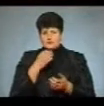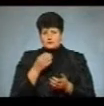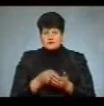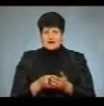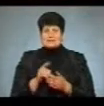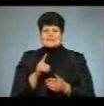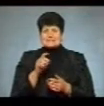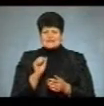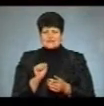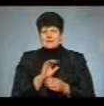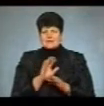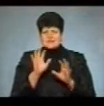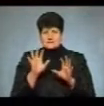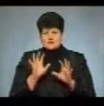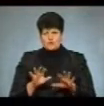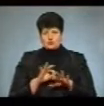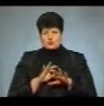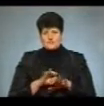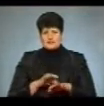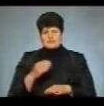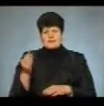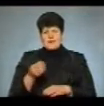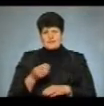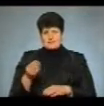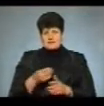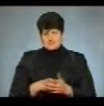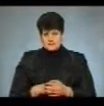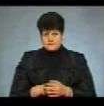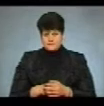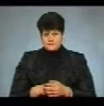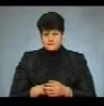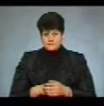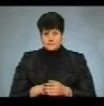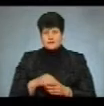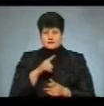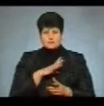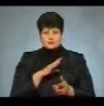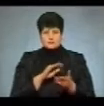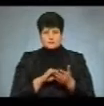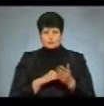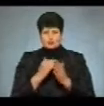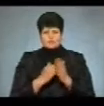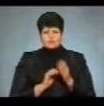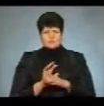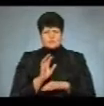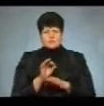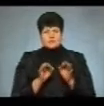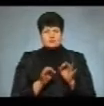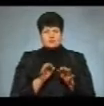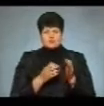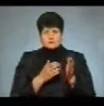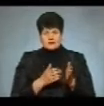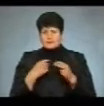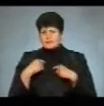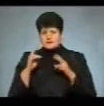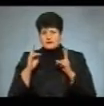за незаконне проведення агітації. На них були складені протоколи, направлені до суду. Не